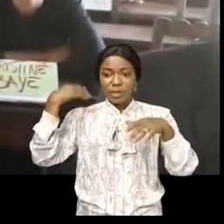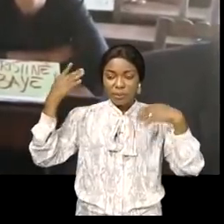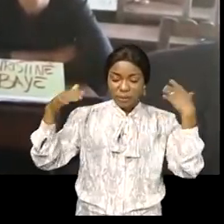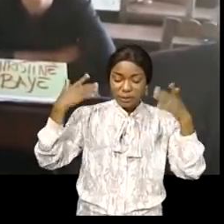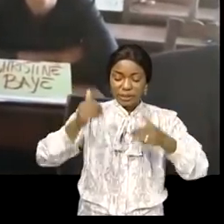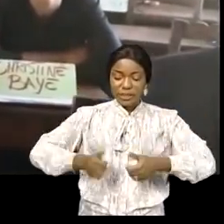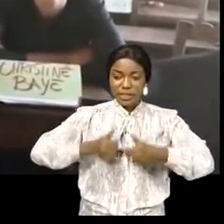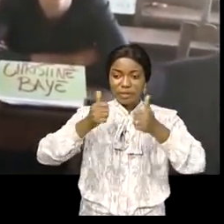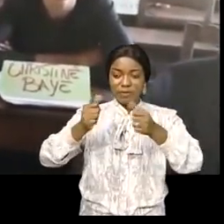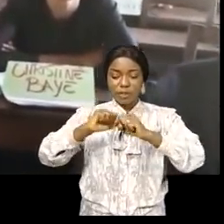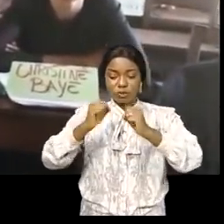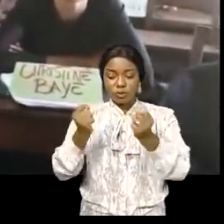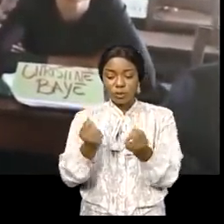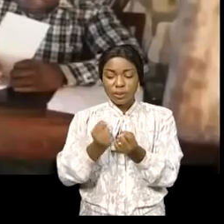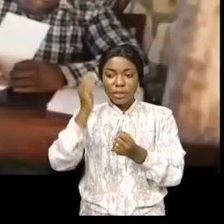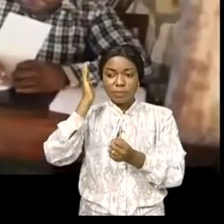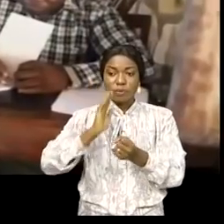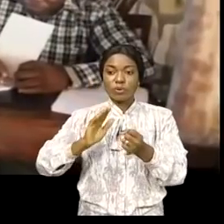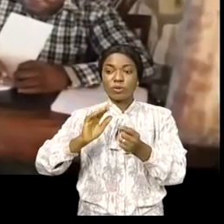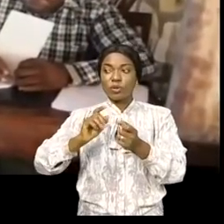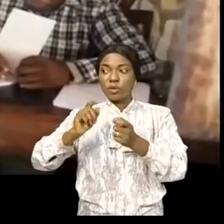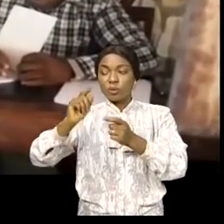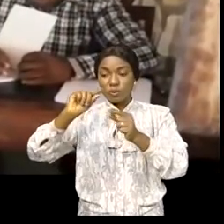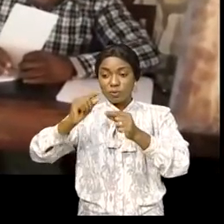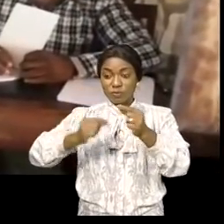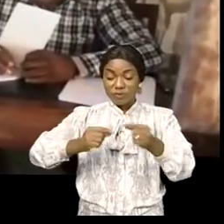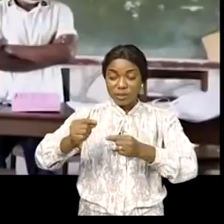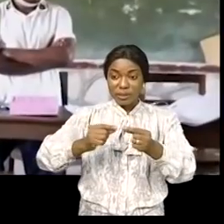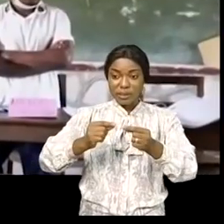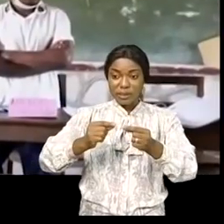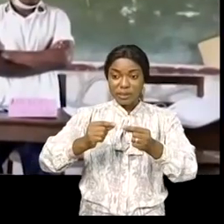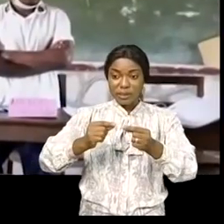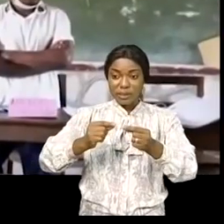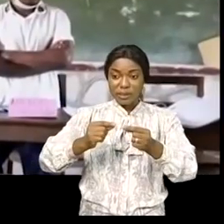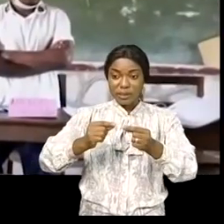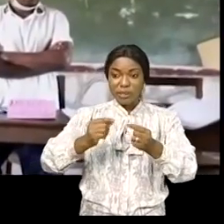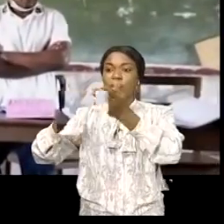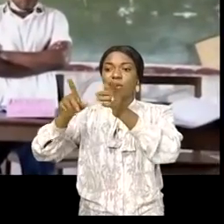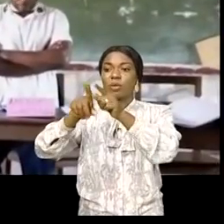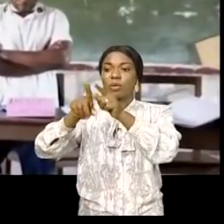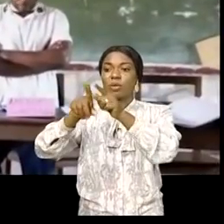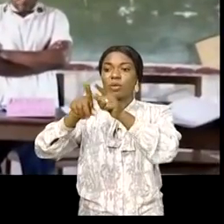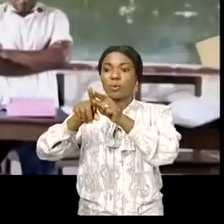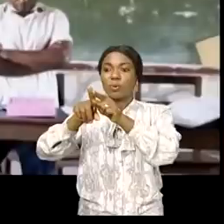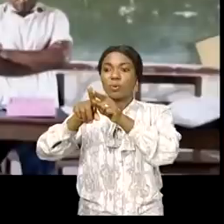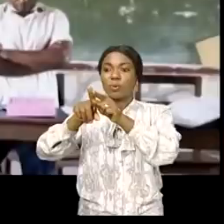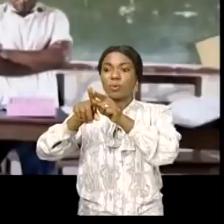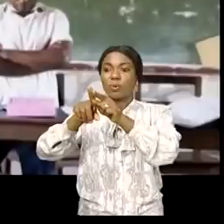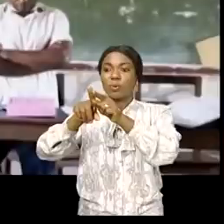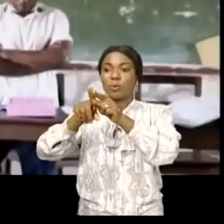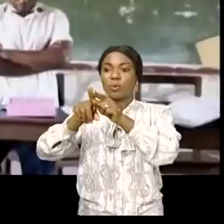vie associative, de la bonne gouvernance et des techniques de plaidoyer pour les handicapés.